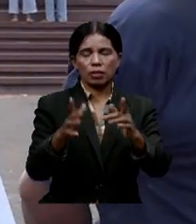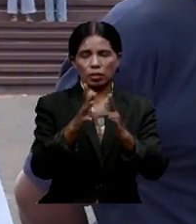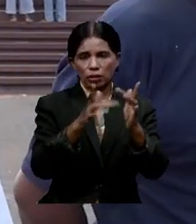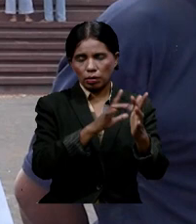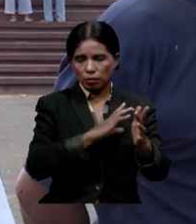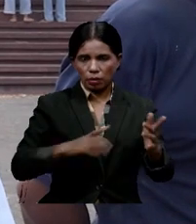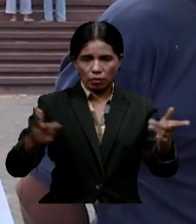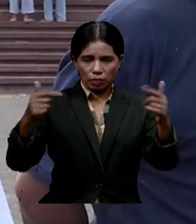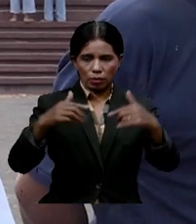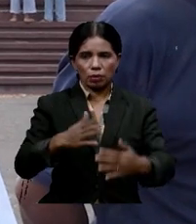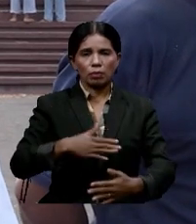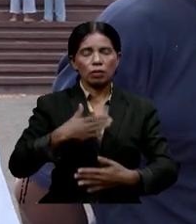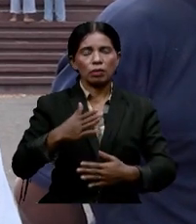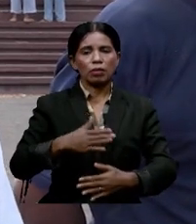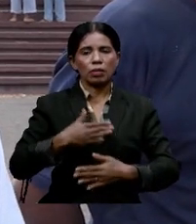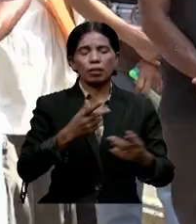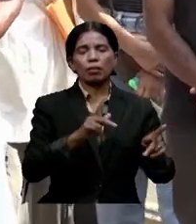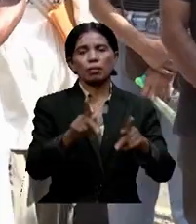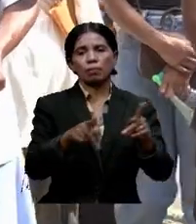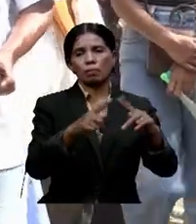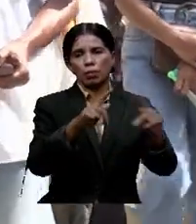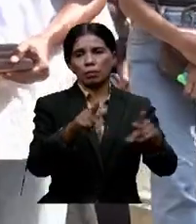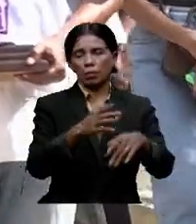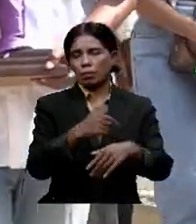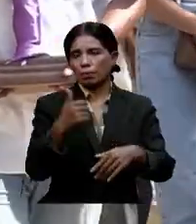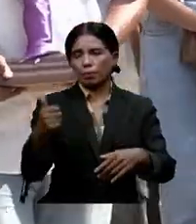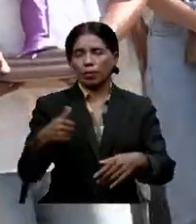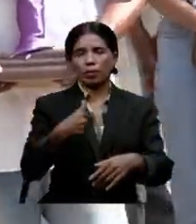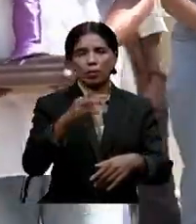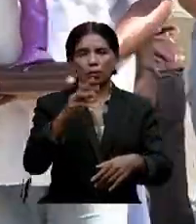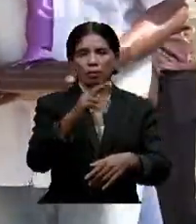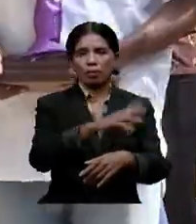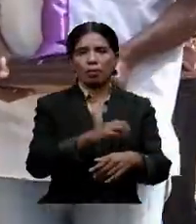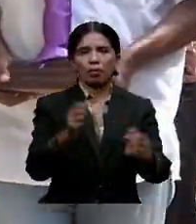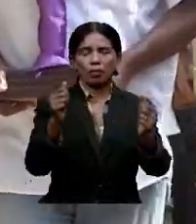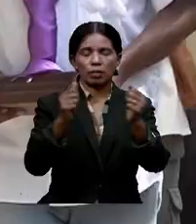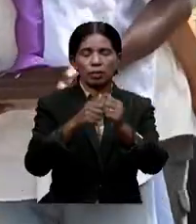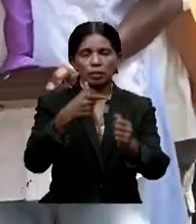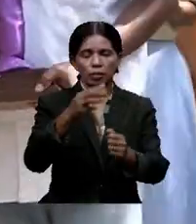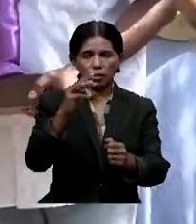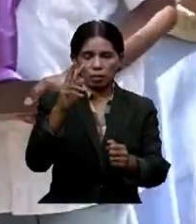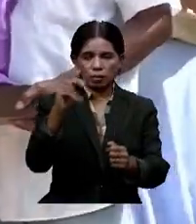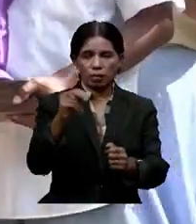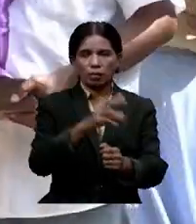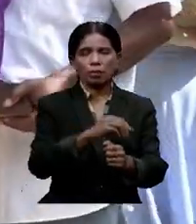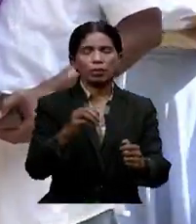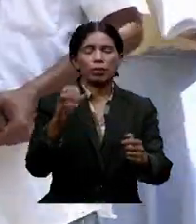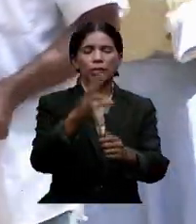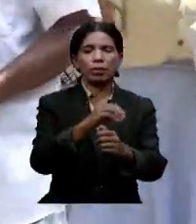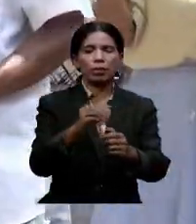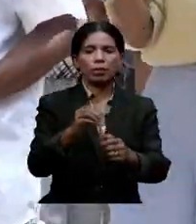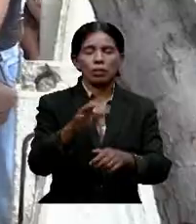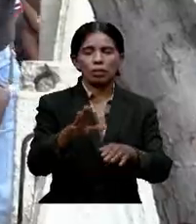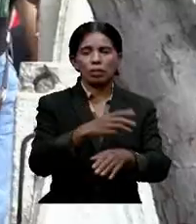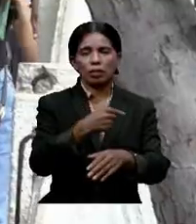mos ten glori solo be ma hot Kadatinan empregado Gemen Holding Nian, composto si Gemen Novo Turismo. Gráfica